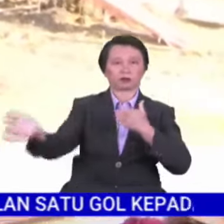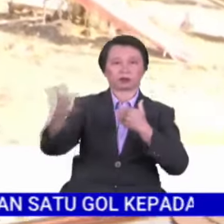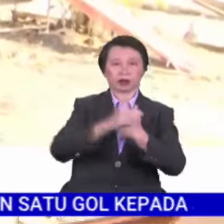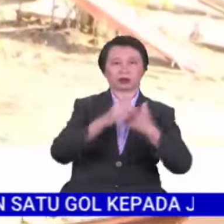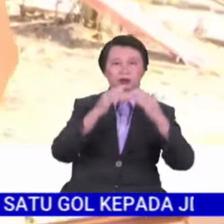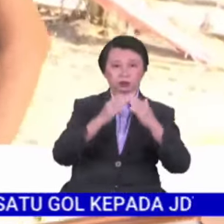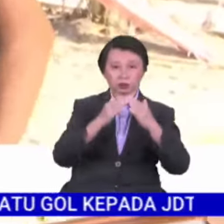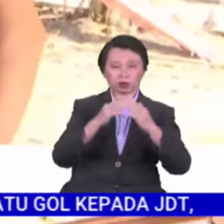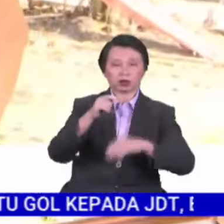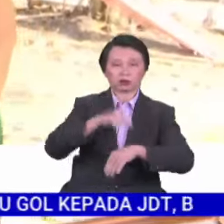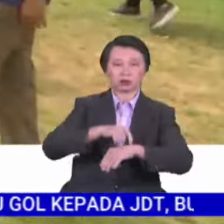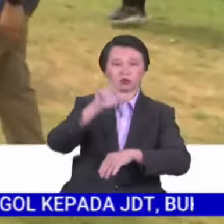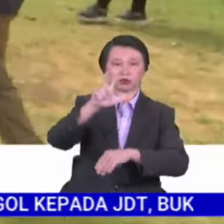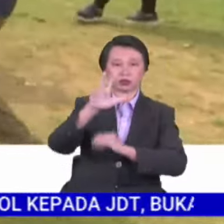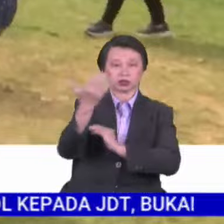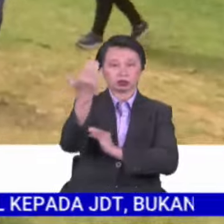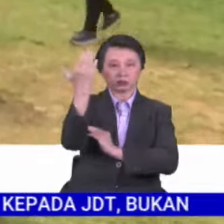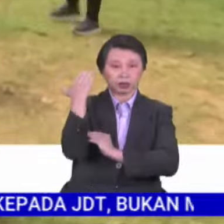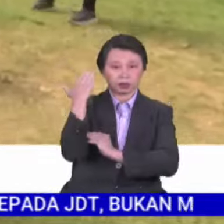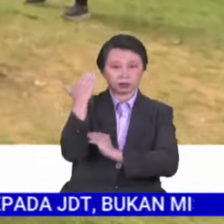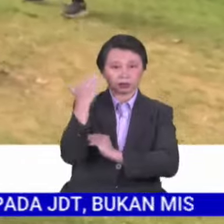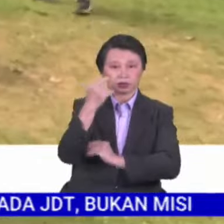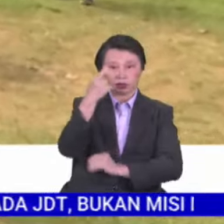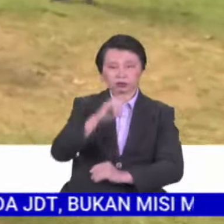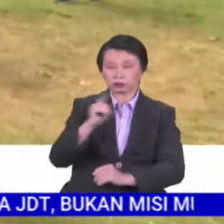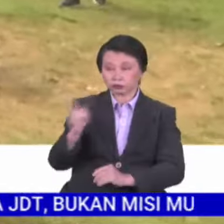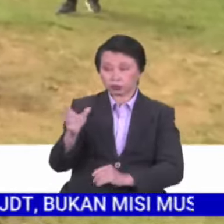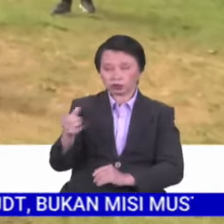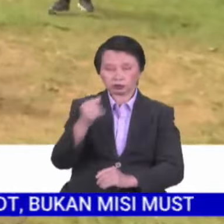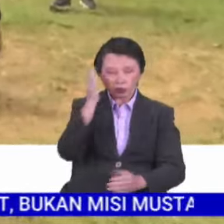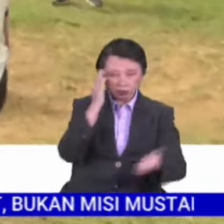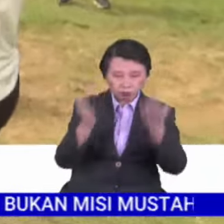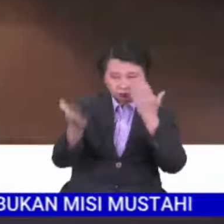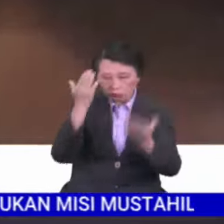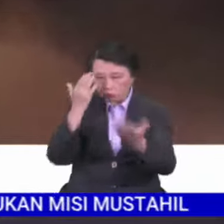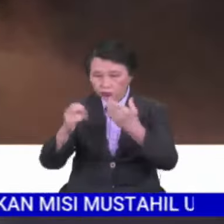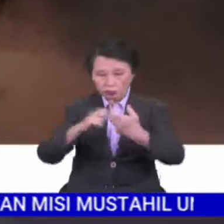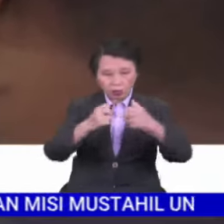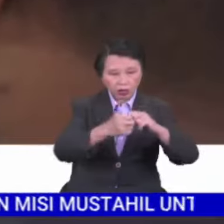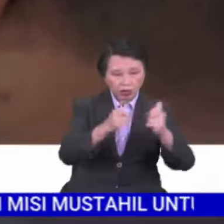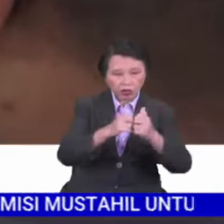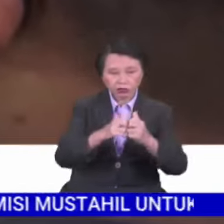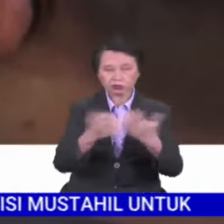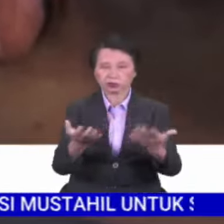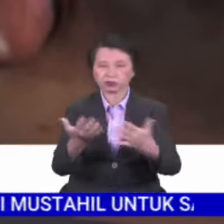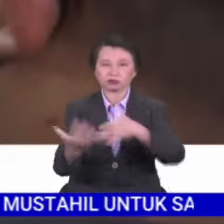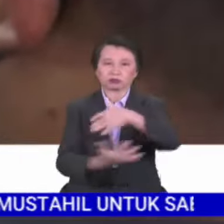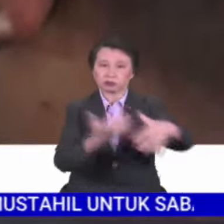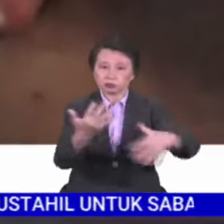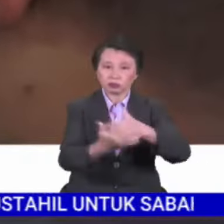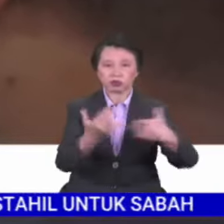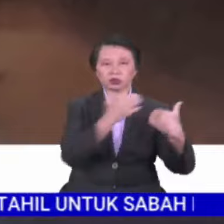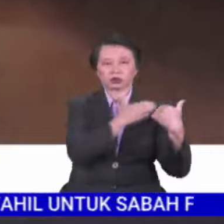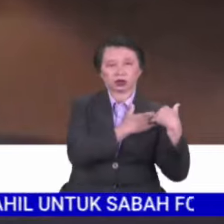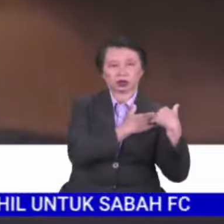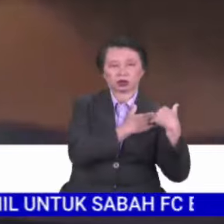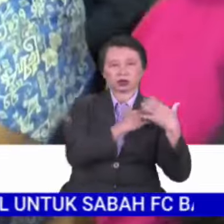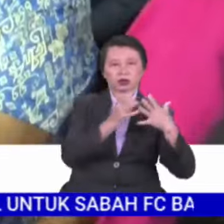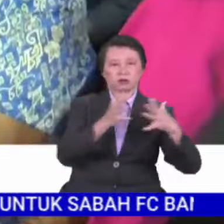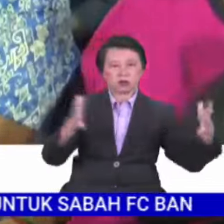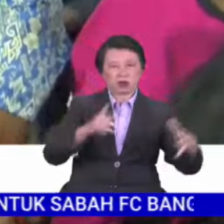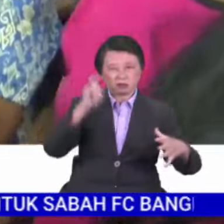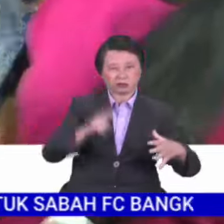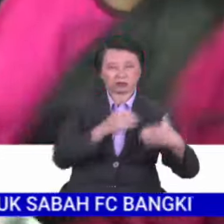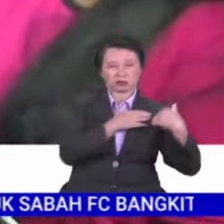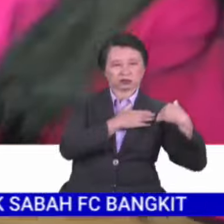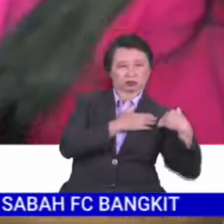ke rumah kira-kira pukul 3 pagi. Baginya, mengambil tahu segala permasalahan rakyat setempat adalah tanggungjawab besar yang perlu